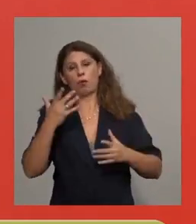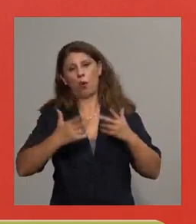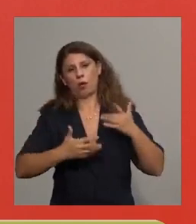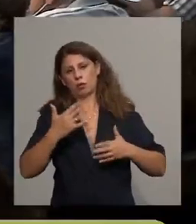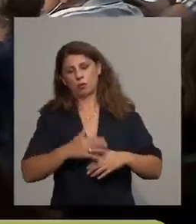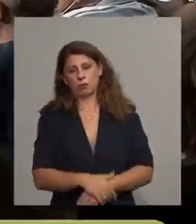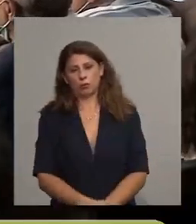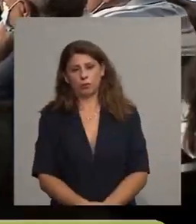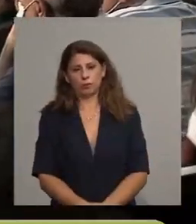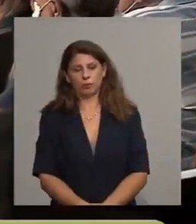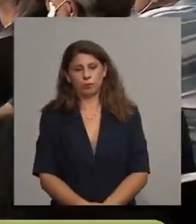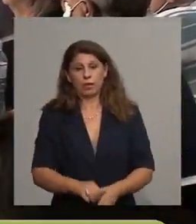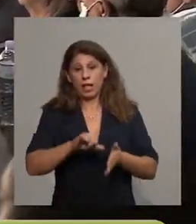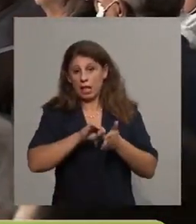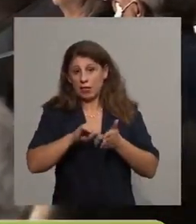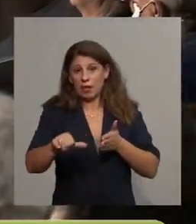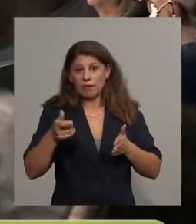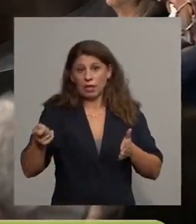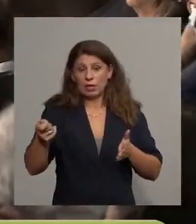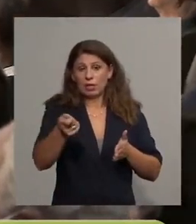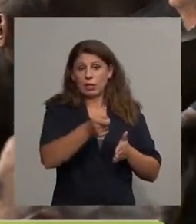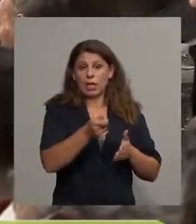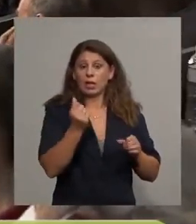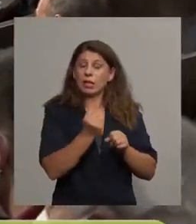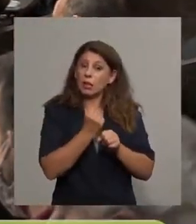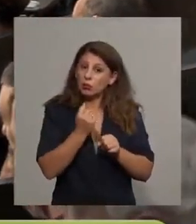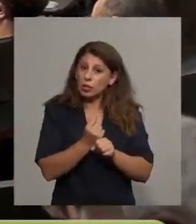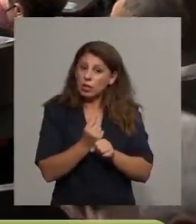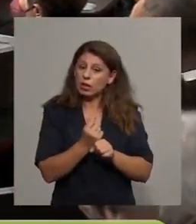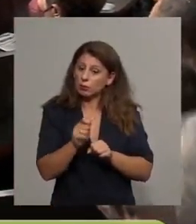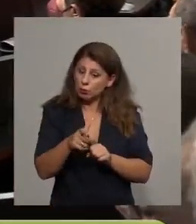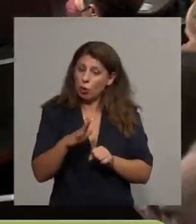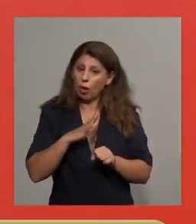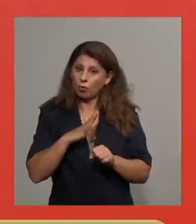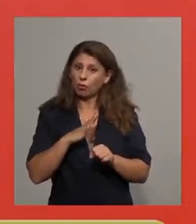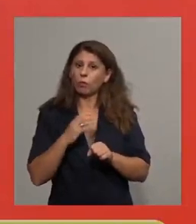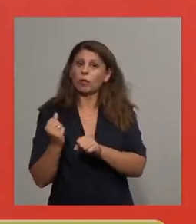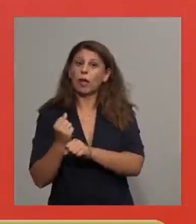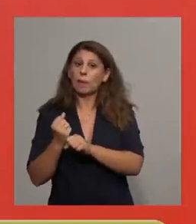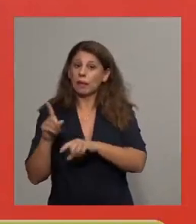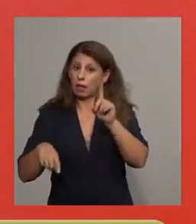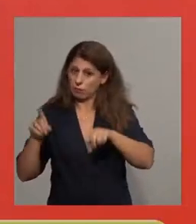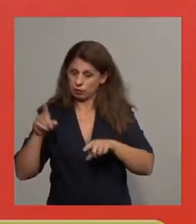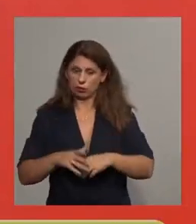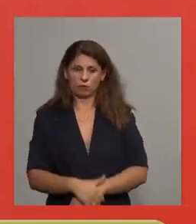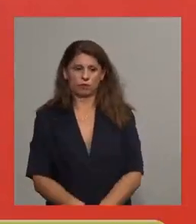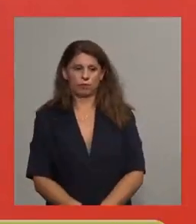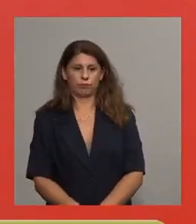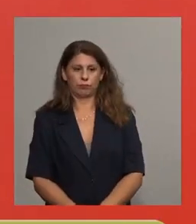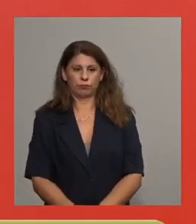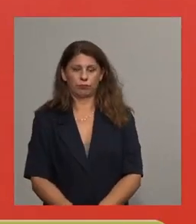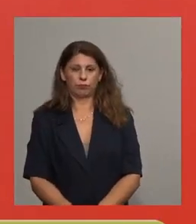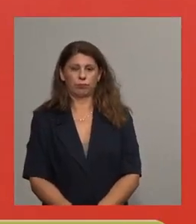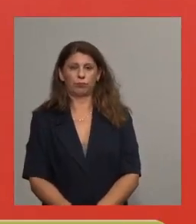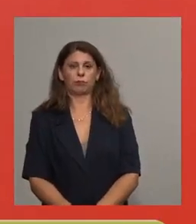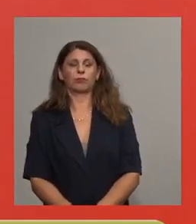λογαριασμούς. Διαγραφή χρεών για τα εργατικά λαϊκά νοικοκυριά και τους επαγγελματίες. Απάντηση